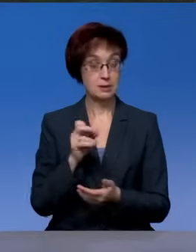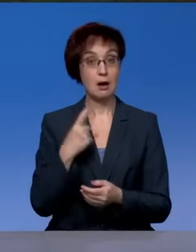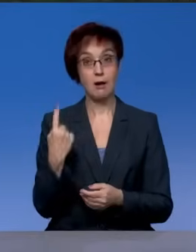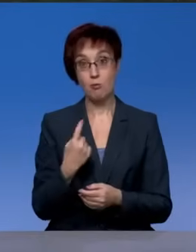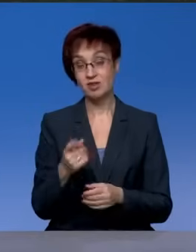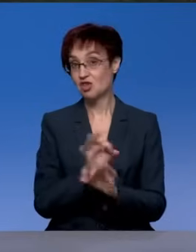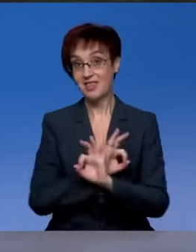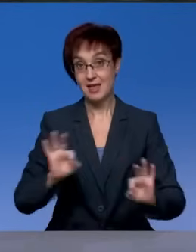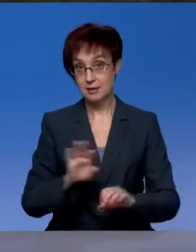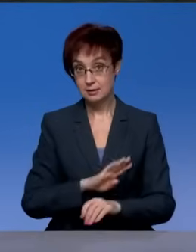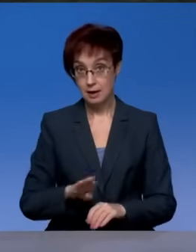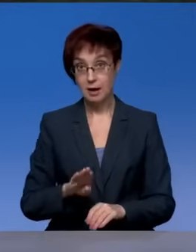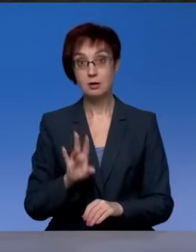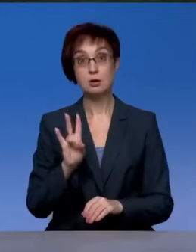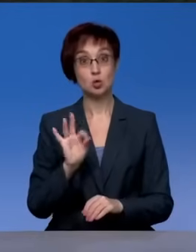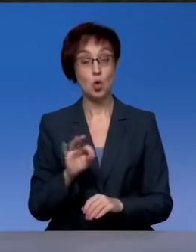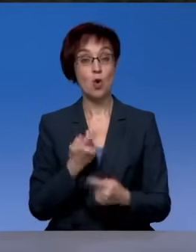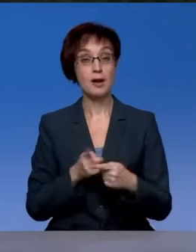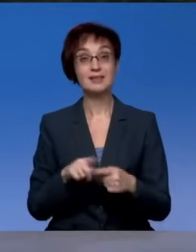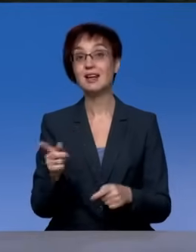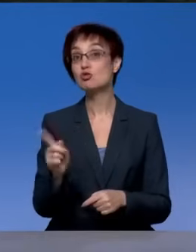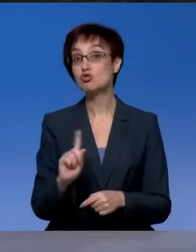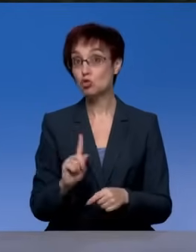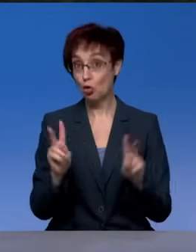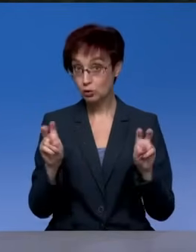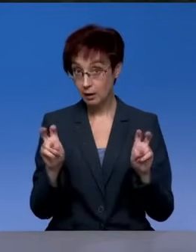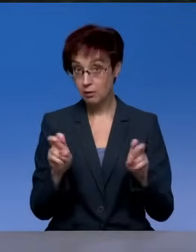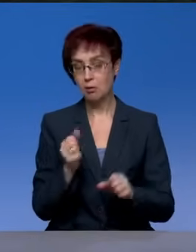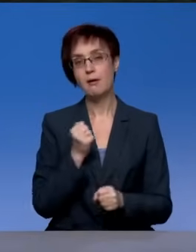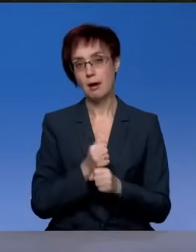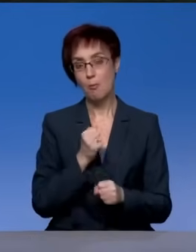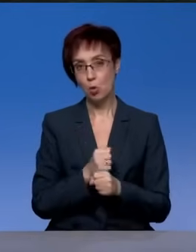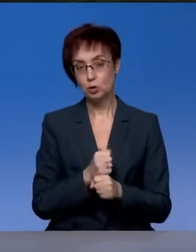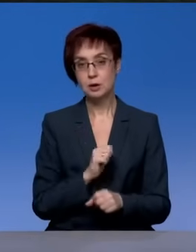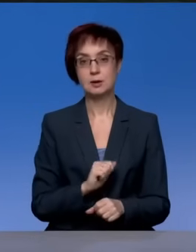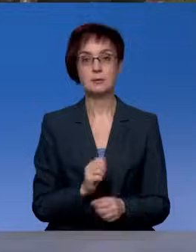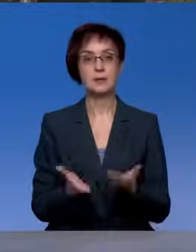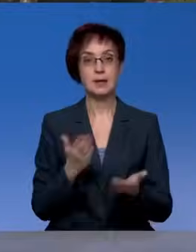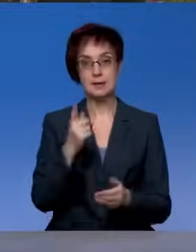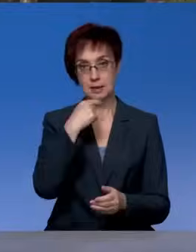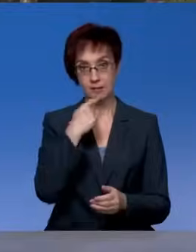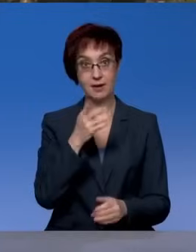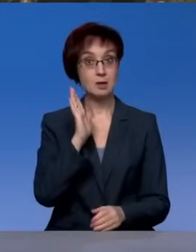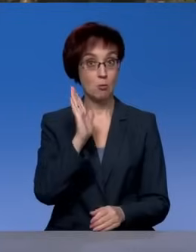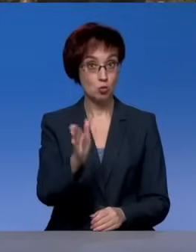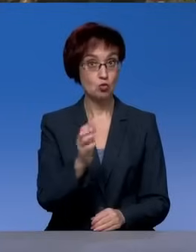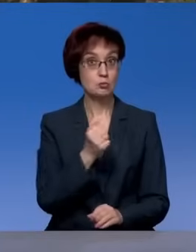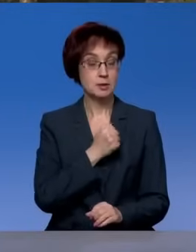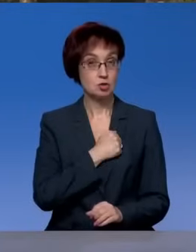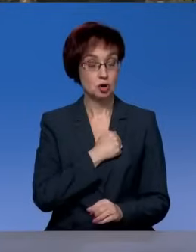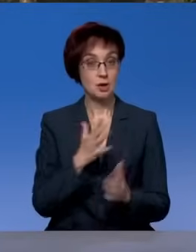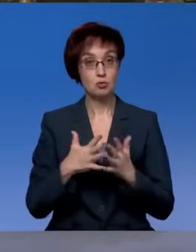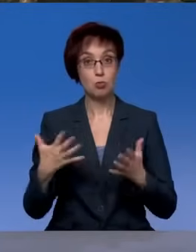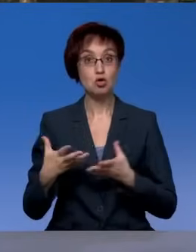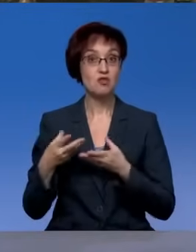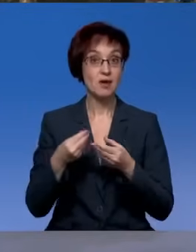но, тем не менее, это что-то работает. Поэтому, если так уж говорить о будущем, к сожалению, больше влияет не